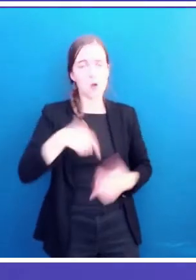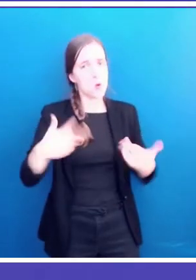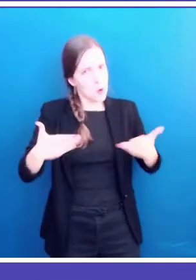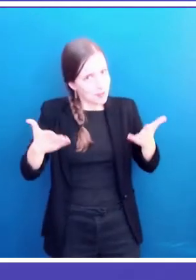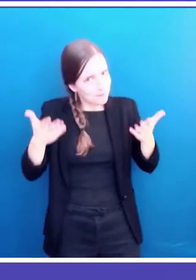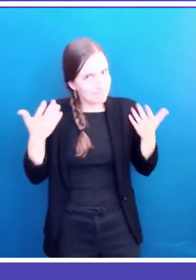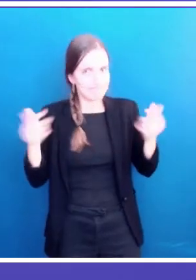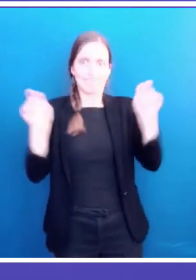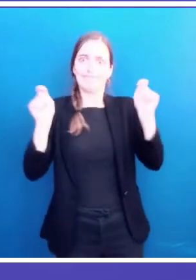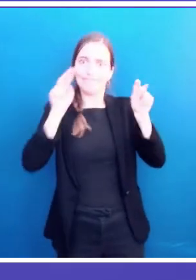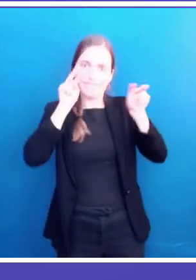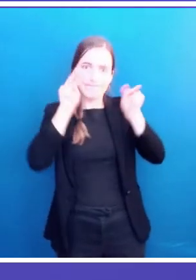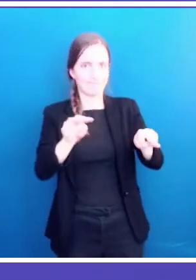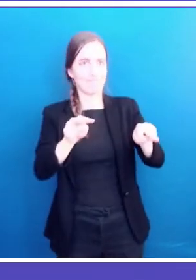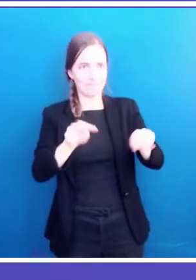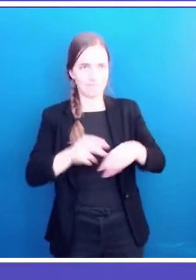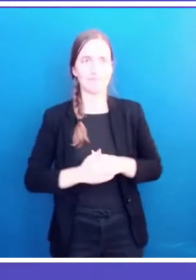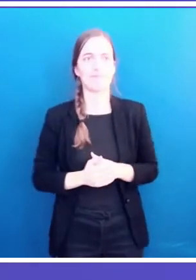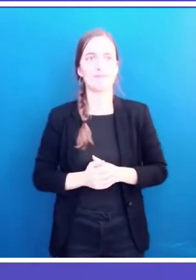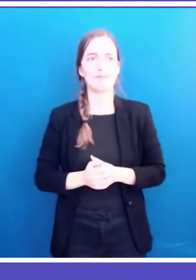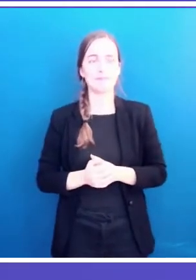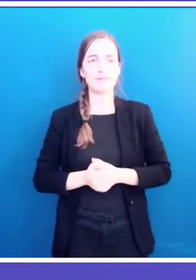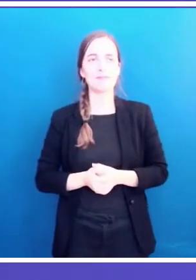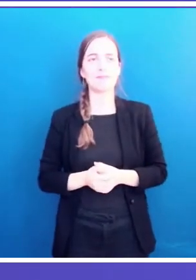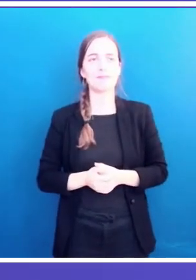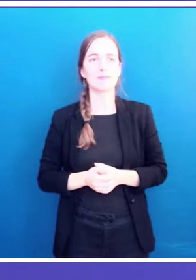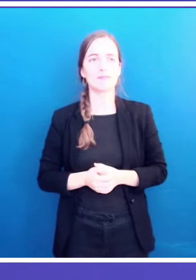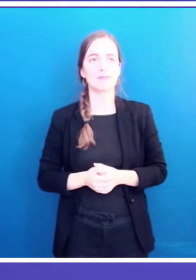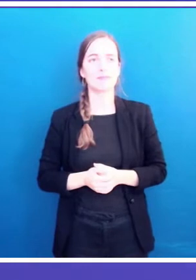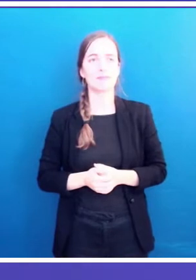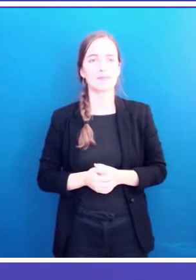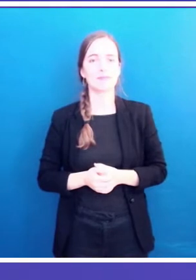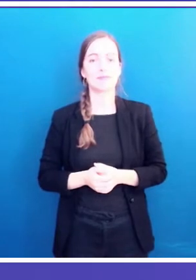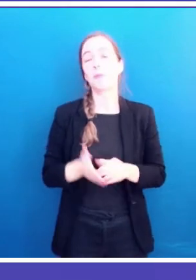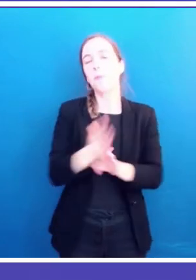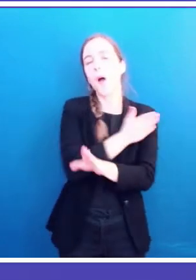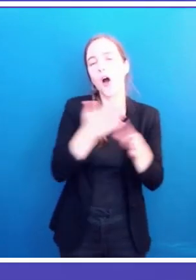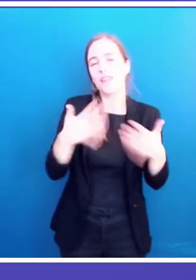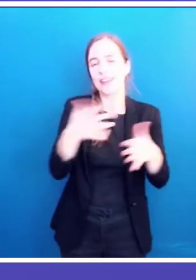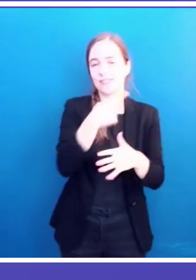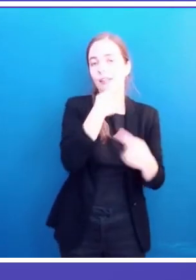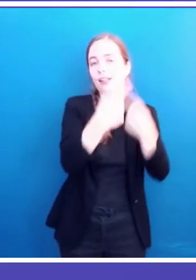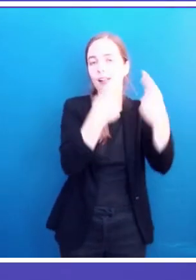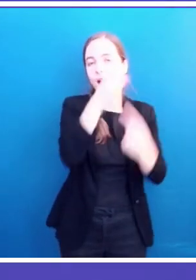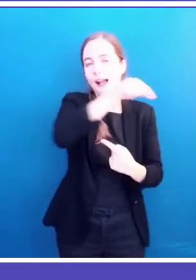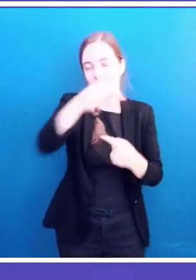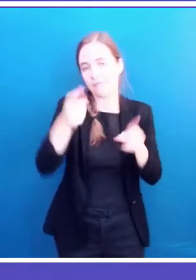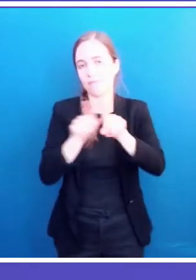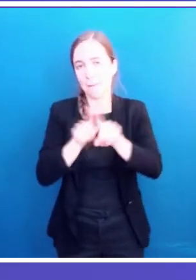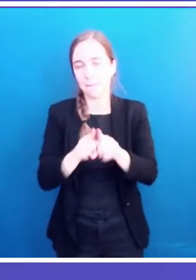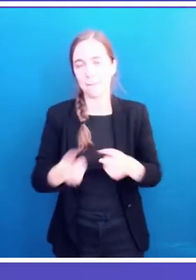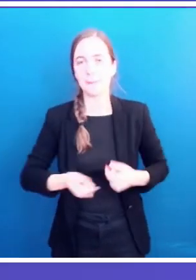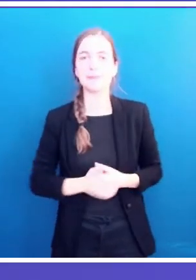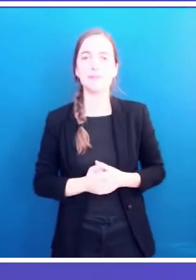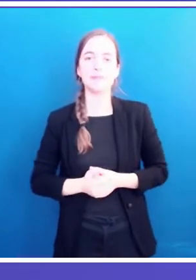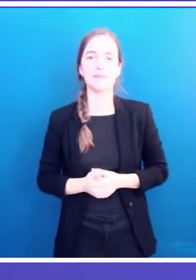الخدمات التي نقدمها. لن أتكلم كثيرا عن هذا الموضوع لأن نور شرحته بشكل عام، ولكن أخيرا أود أن أقول أنه على الرغم من